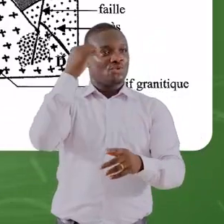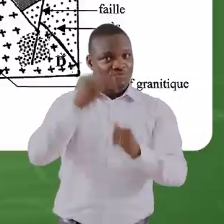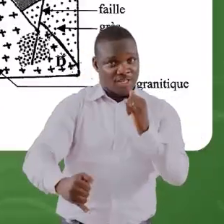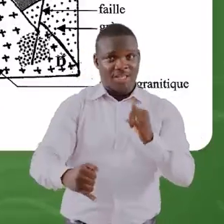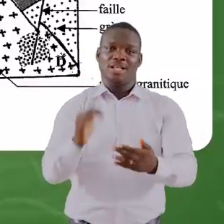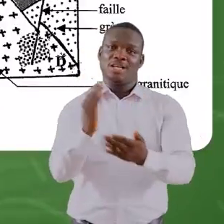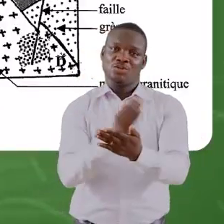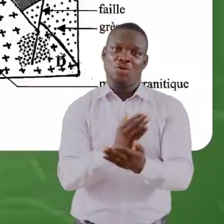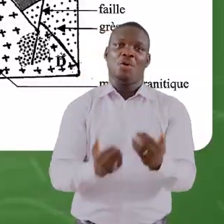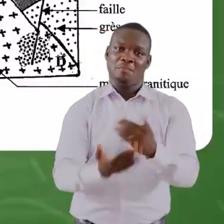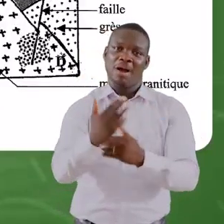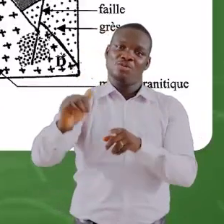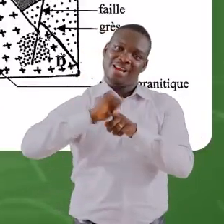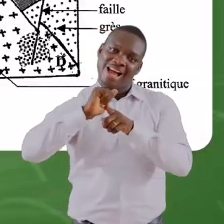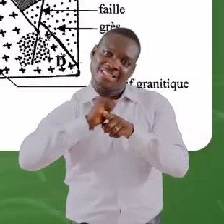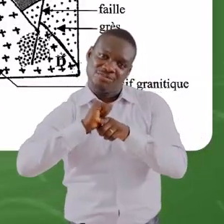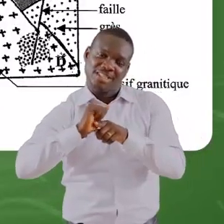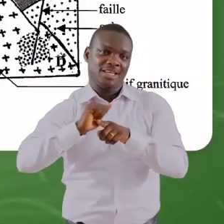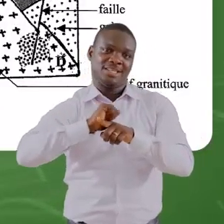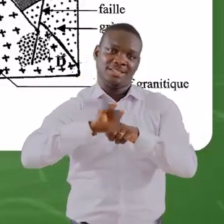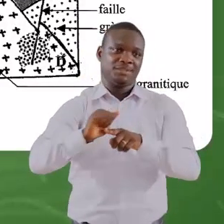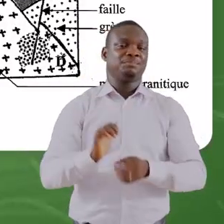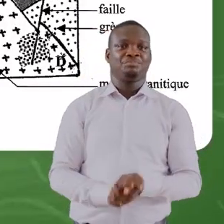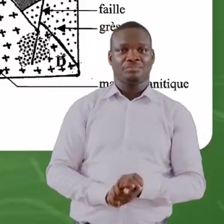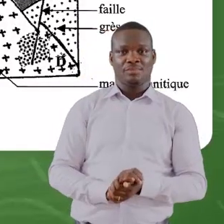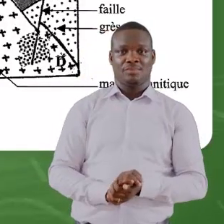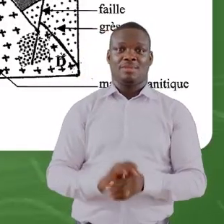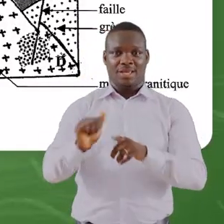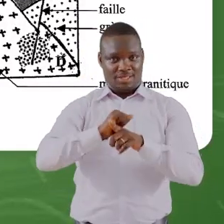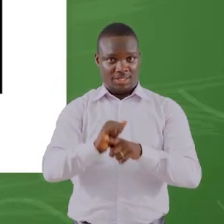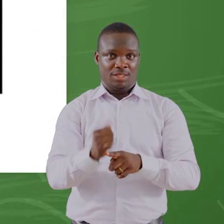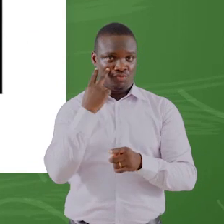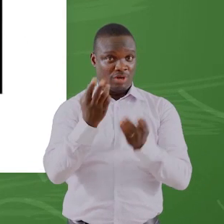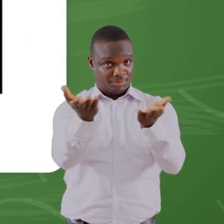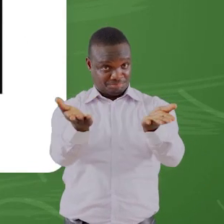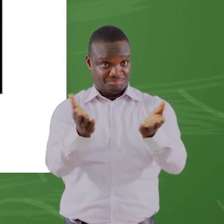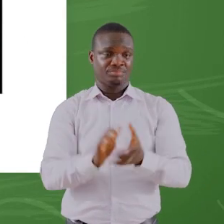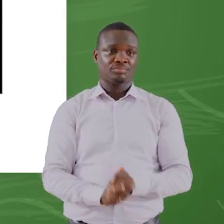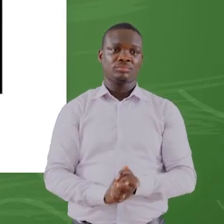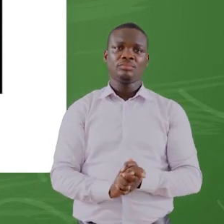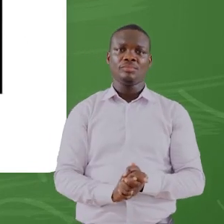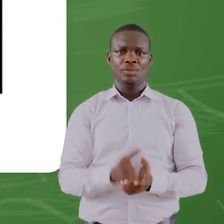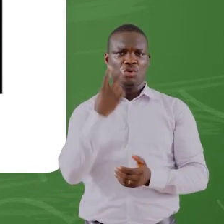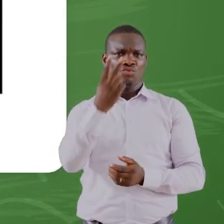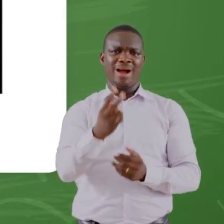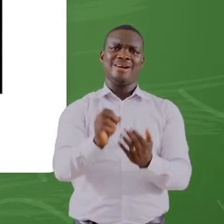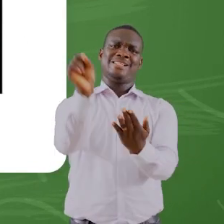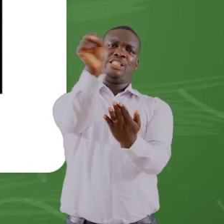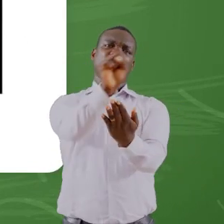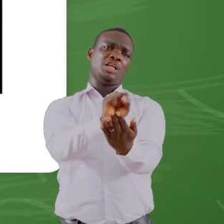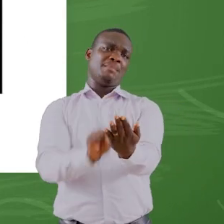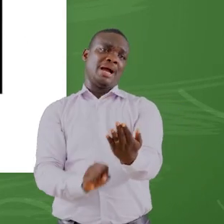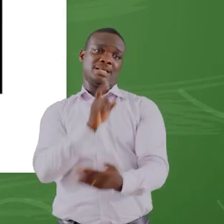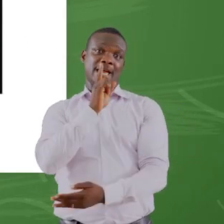par une activité d'application. L'exercice est le suivant. Le schéma